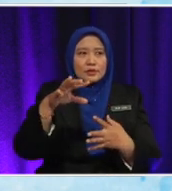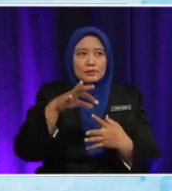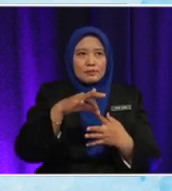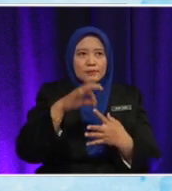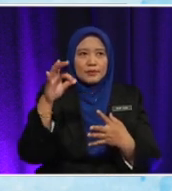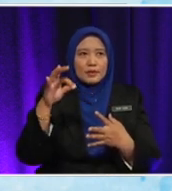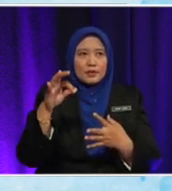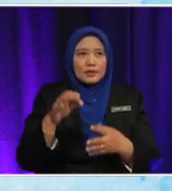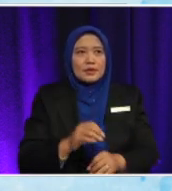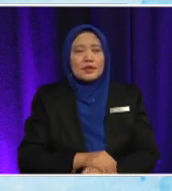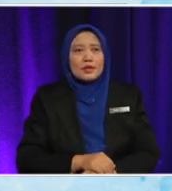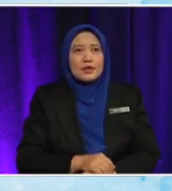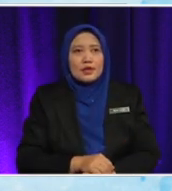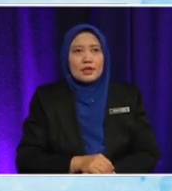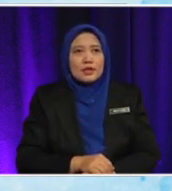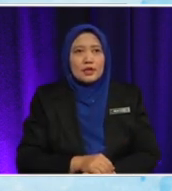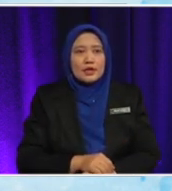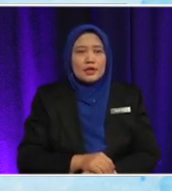masih berfungsi